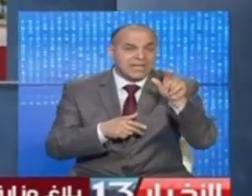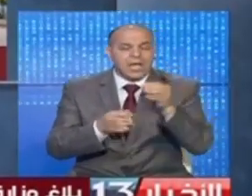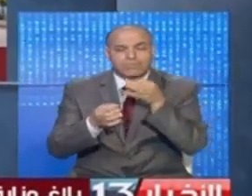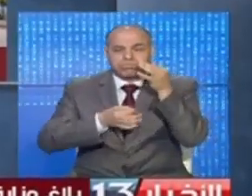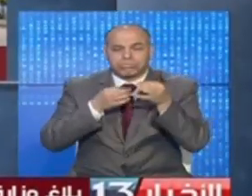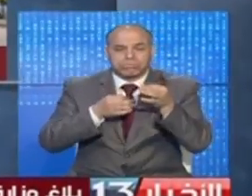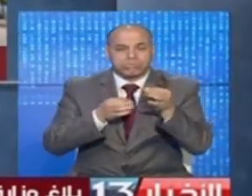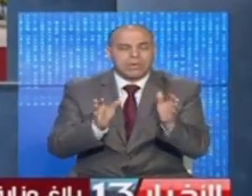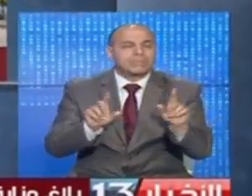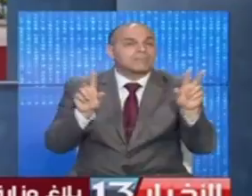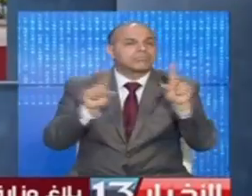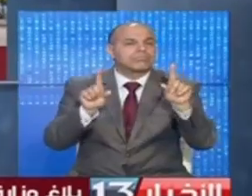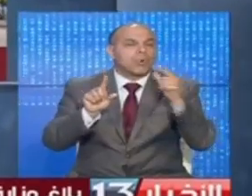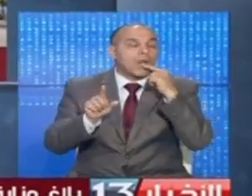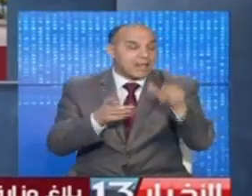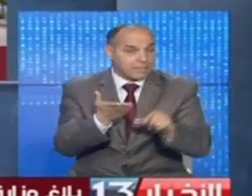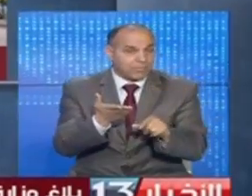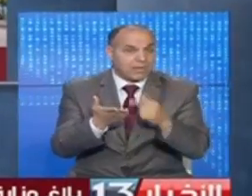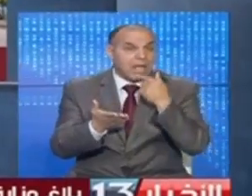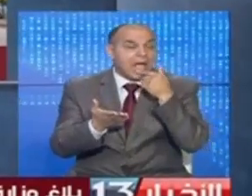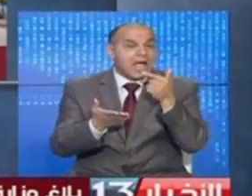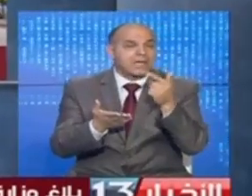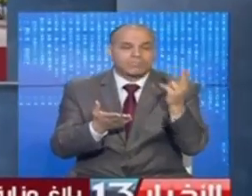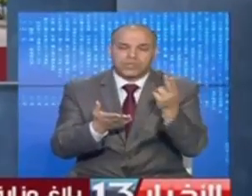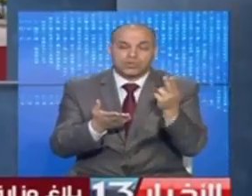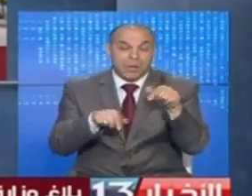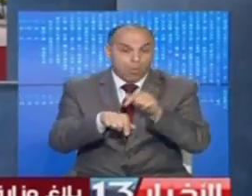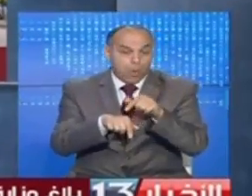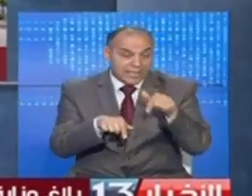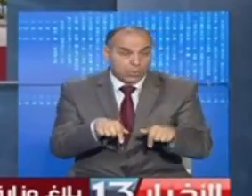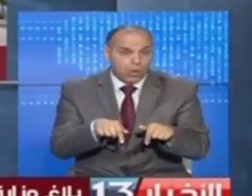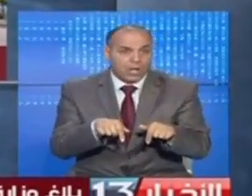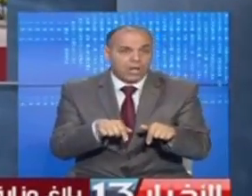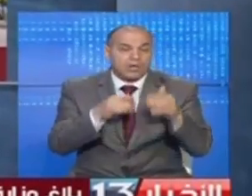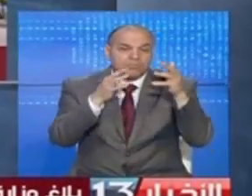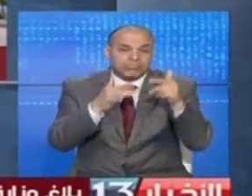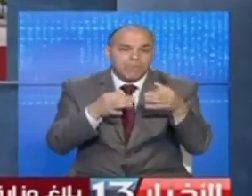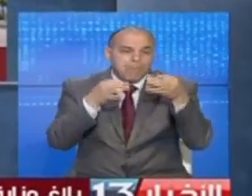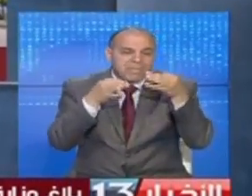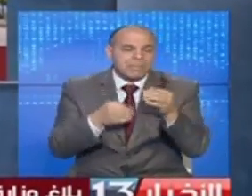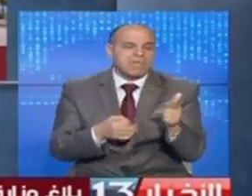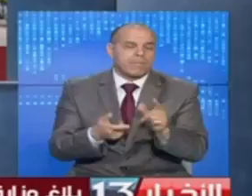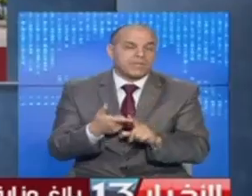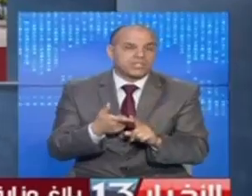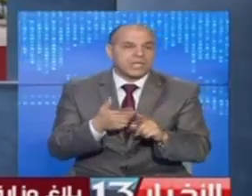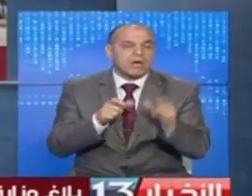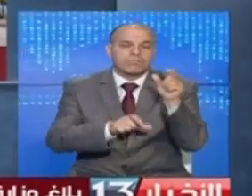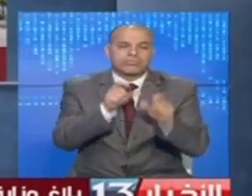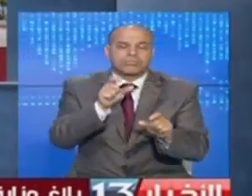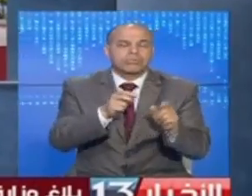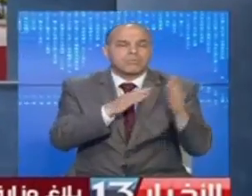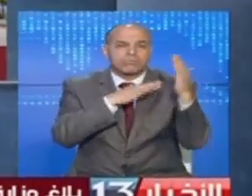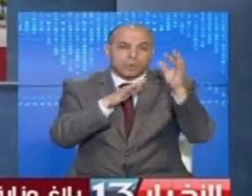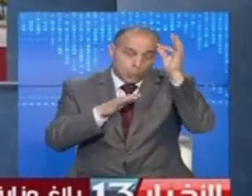تصريح لوكالة تونس إفريقيا للأنباء أنه لا توجد إلى حد الساعة إحصائيات دقيقة حول عدد